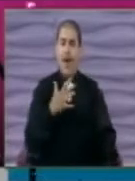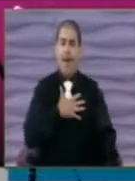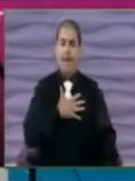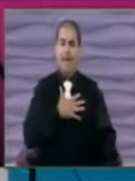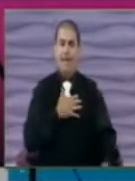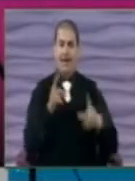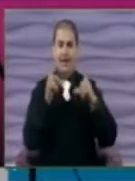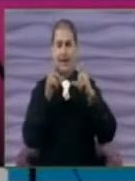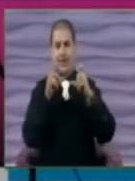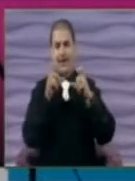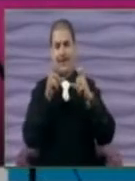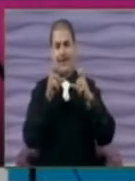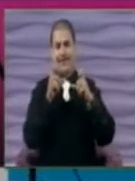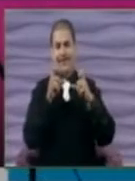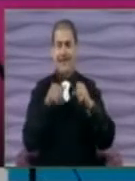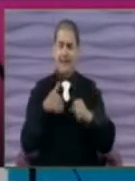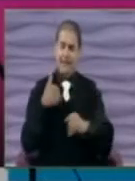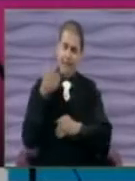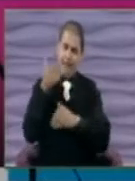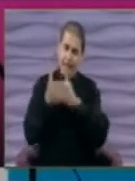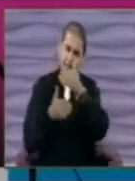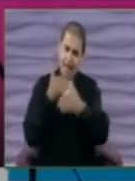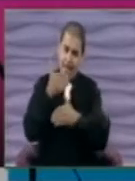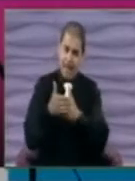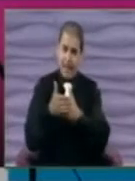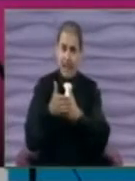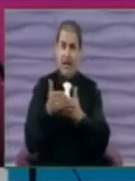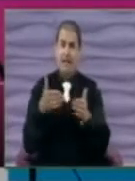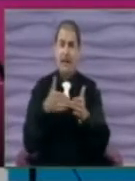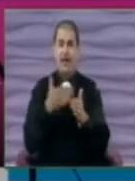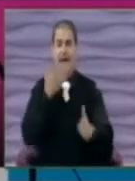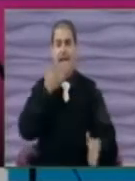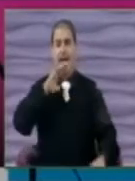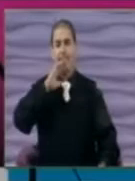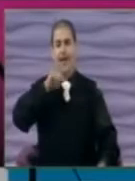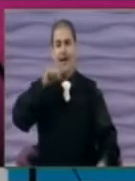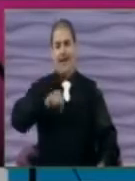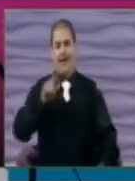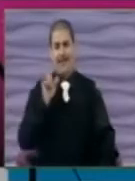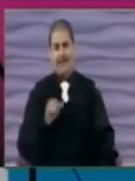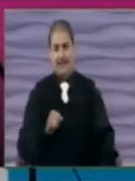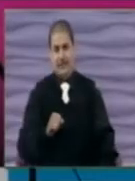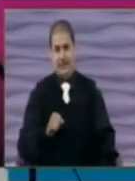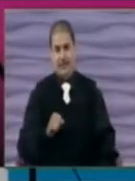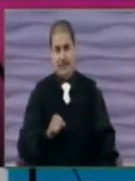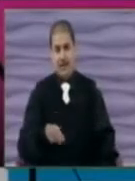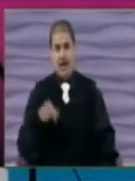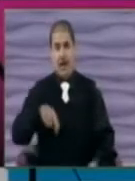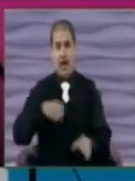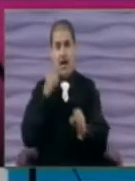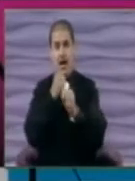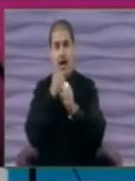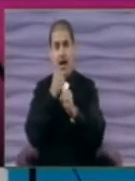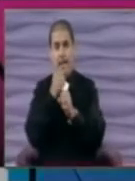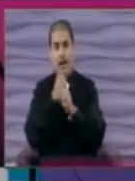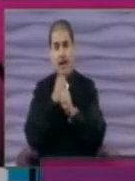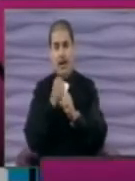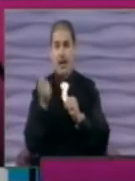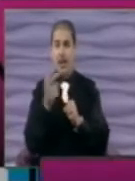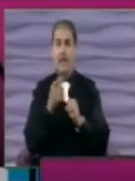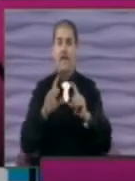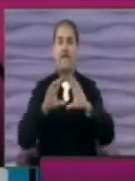أنك توصل على أنك تحوس على جوائز كثيرة، صح؟ الحمد لله، صار لي 3 سنوات بتصور. أعمالي تقريبا حائز على 3 جوائز